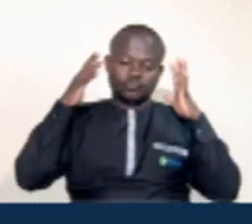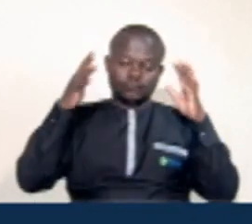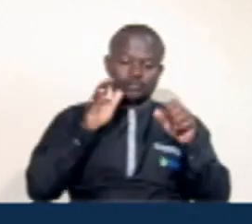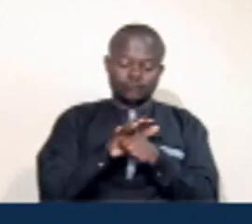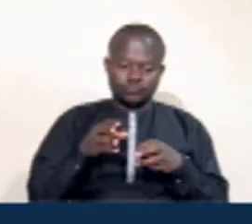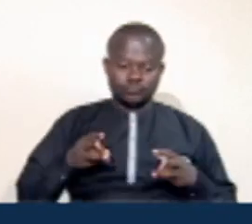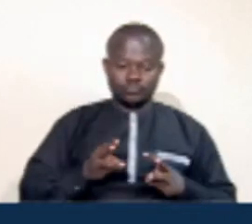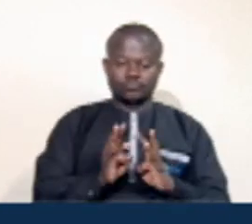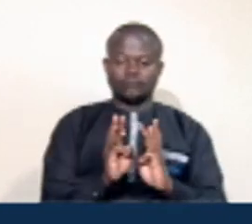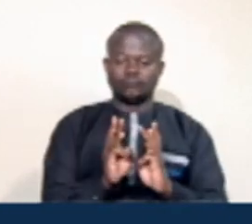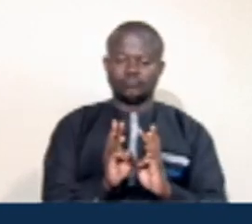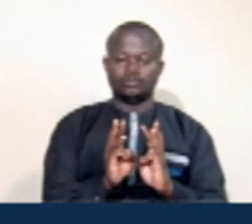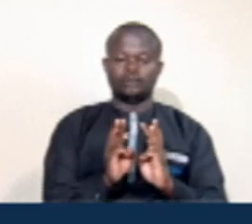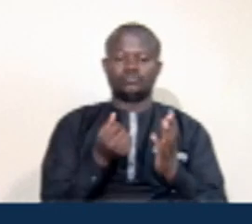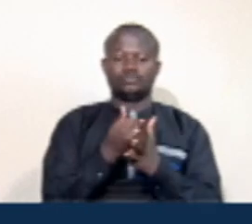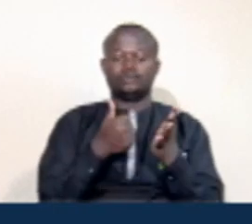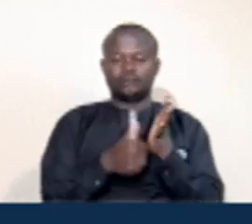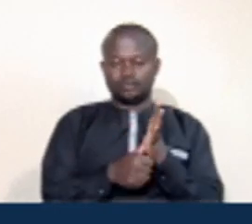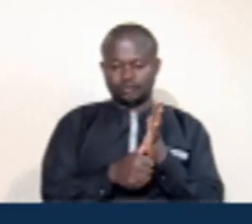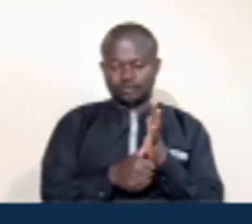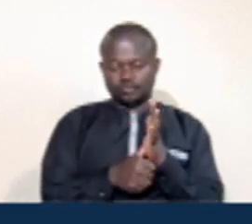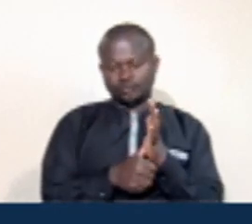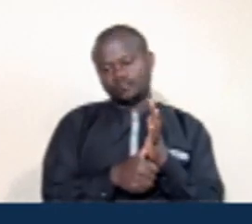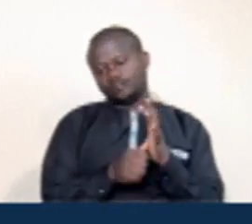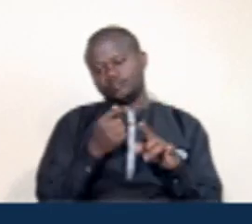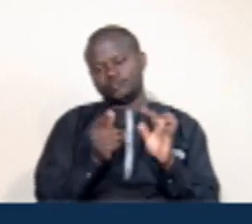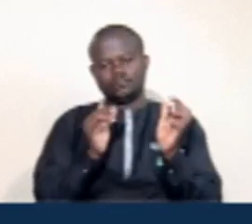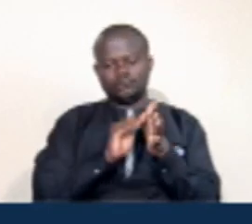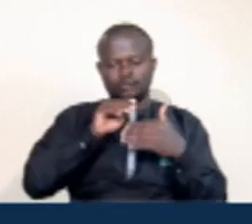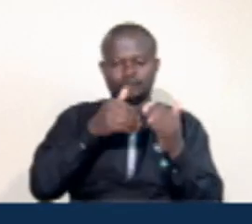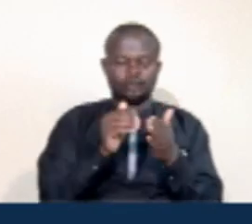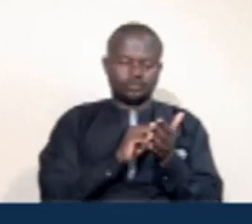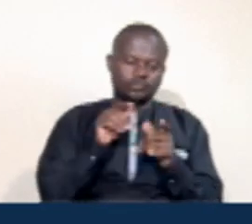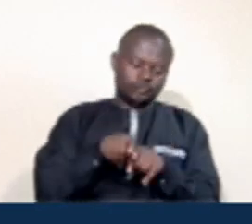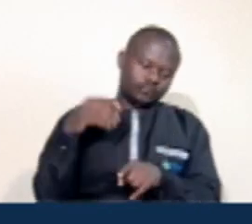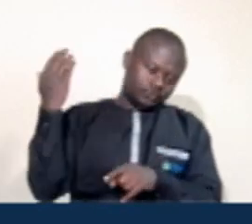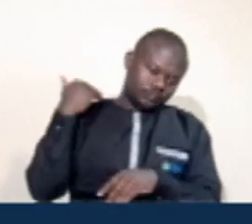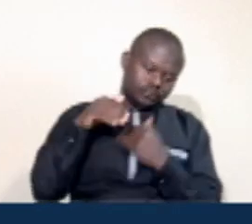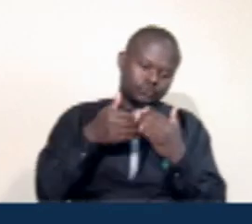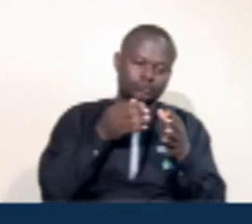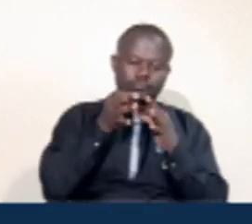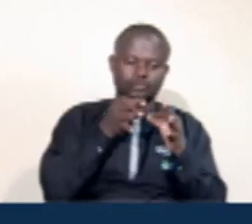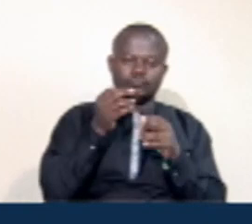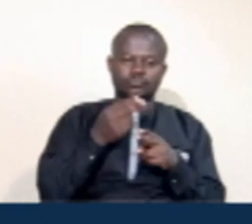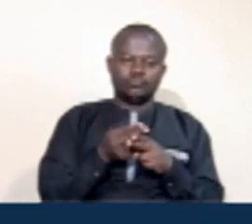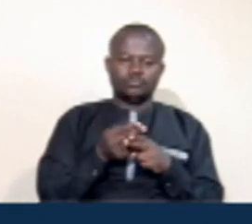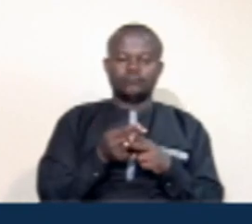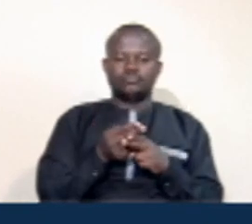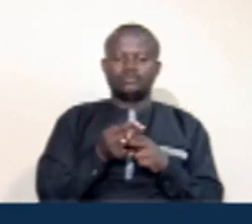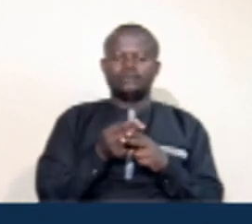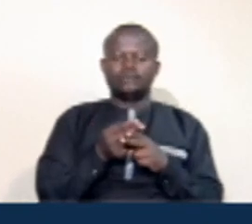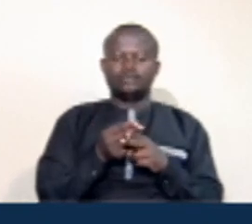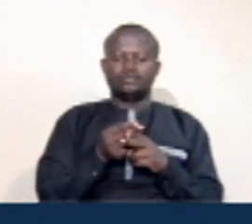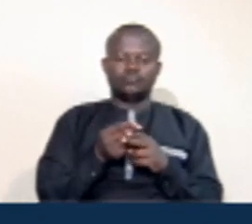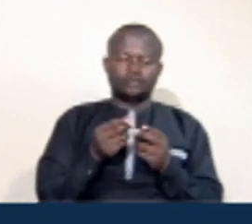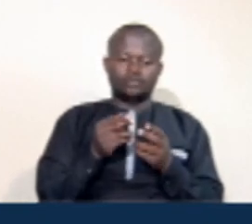buryo kizatera ibibazo kandi nanone nkuko nari maze kubivuga izi bitwita comprehensive assessment ni